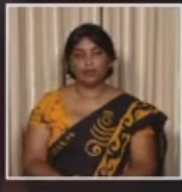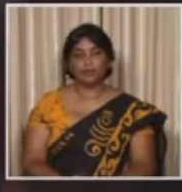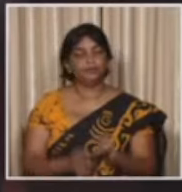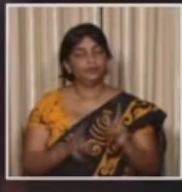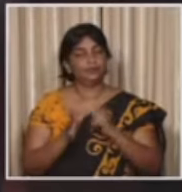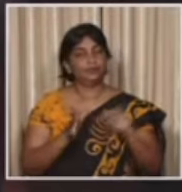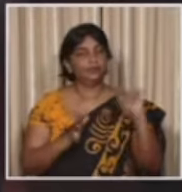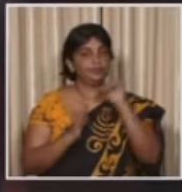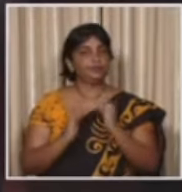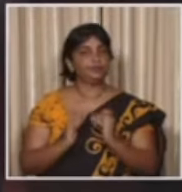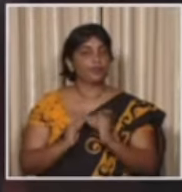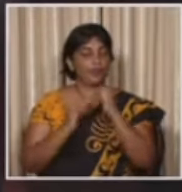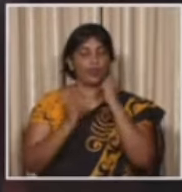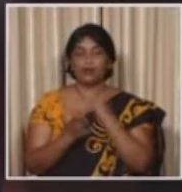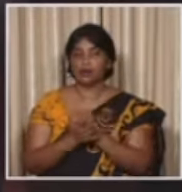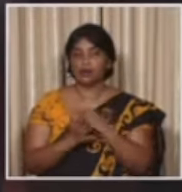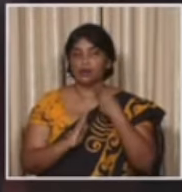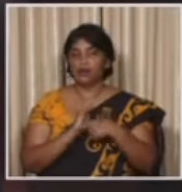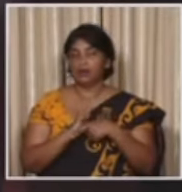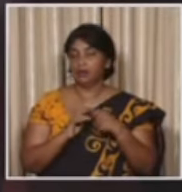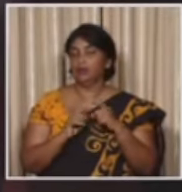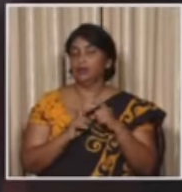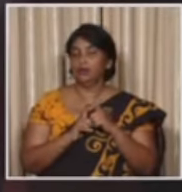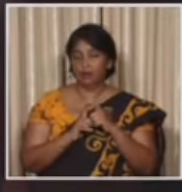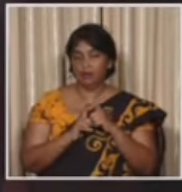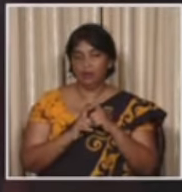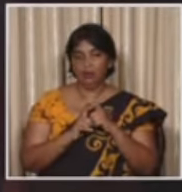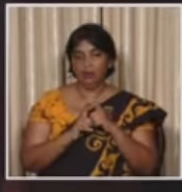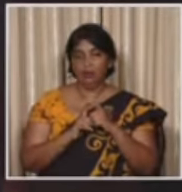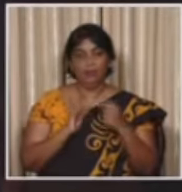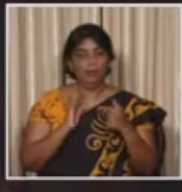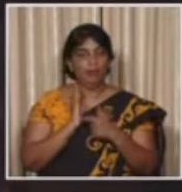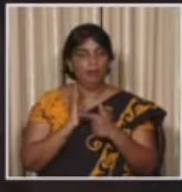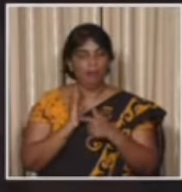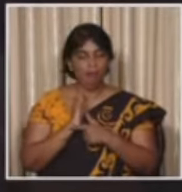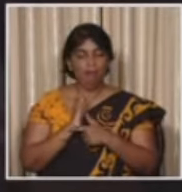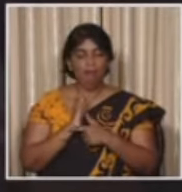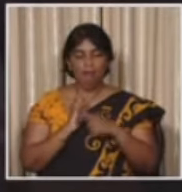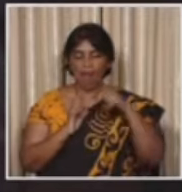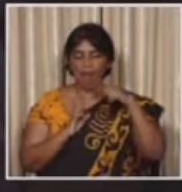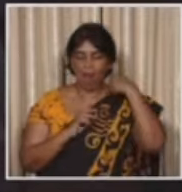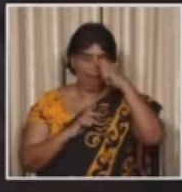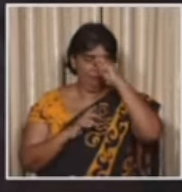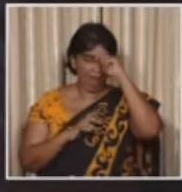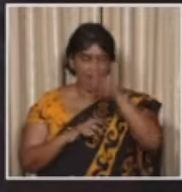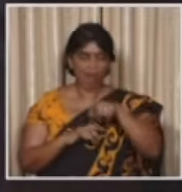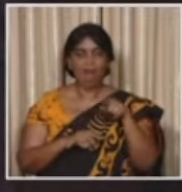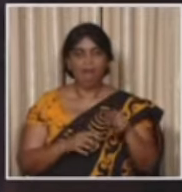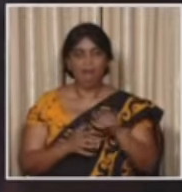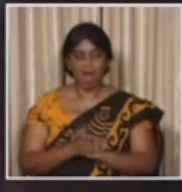ආසියානු සංවර්ධන බැංකුවේ මෙරට අධ්‍යක්ෂක තකෆූමි කඩෝනෝ මැතිතුමා